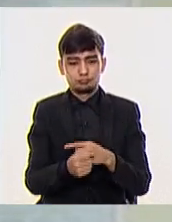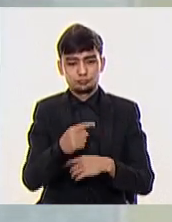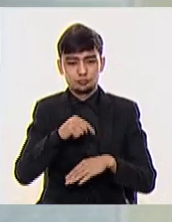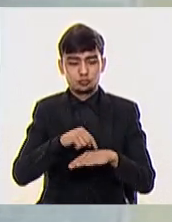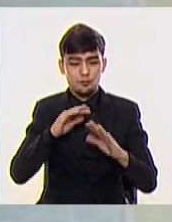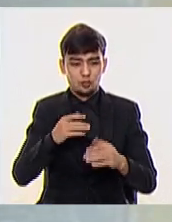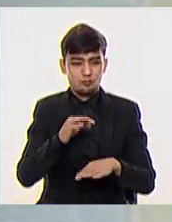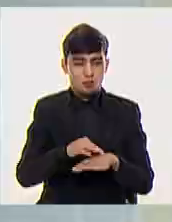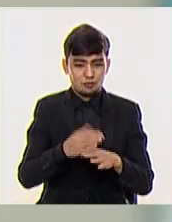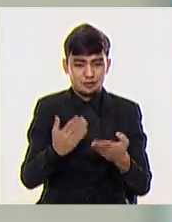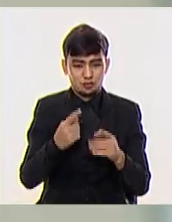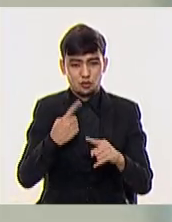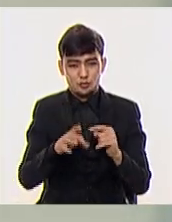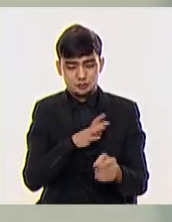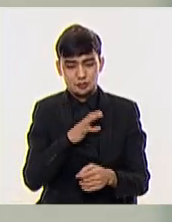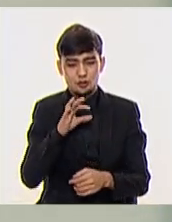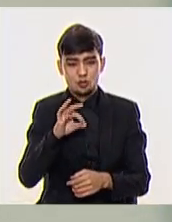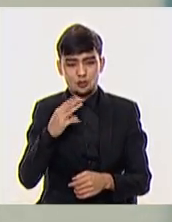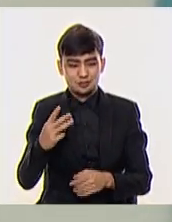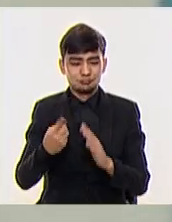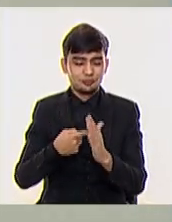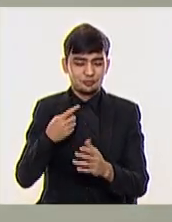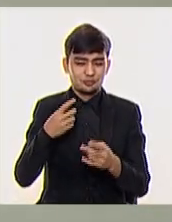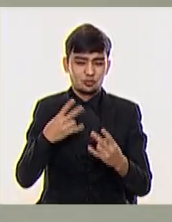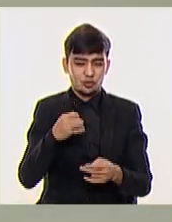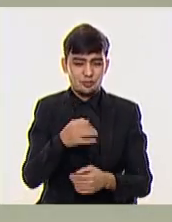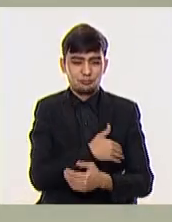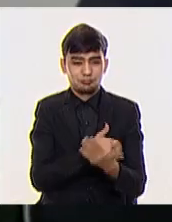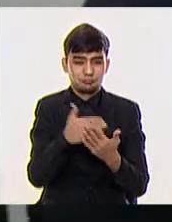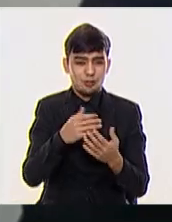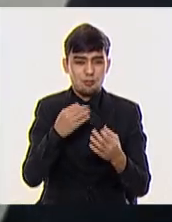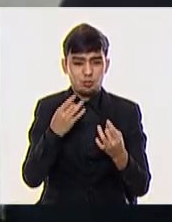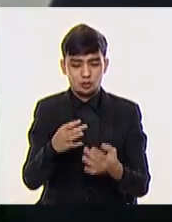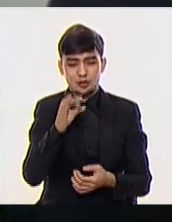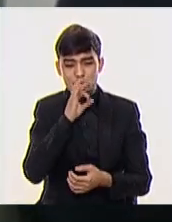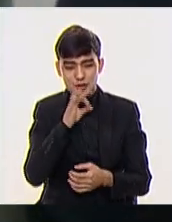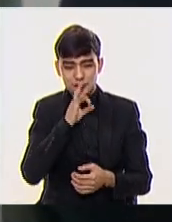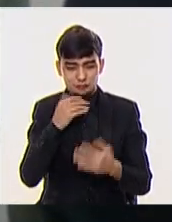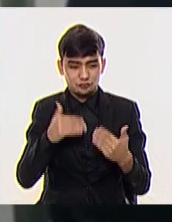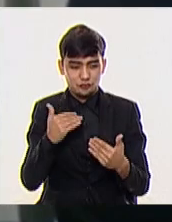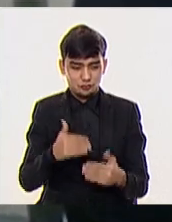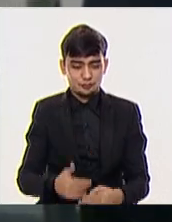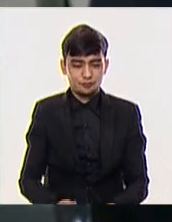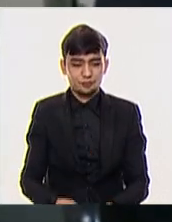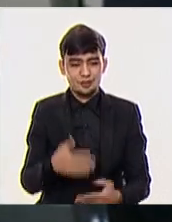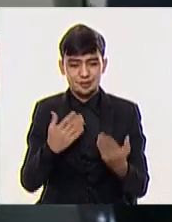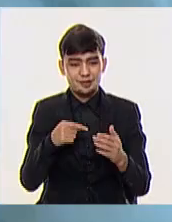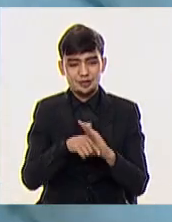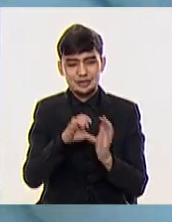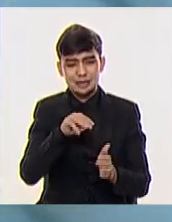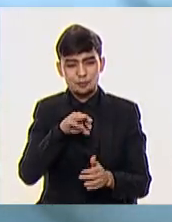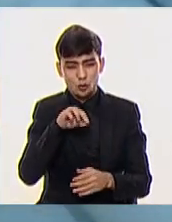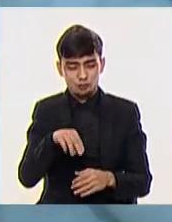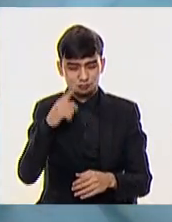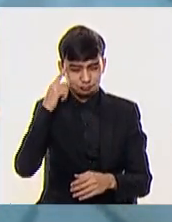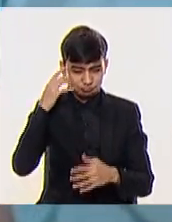болған жағдайда жедел жәрдем шақырудың қажеті жоқ. Тек температураға қарсы таблеткаларды ішсе болғаны. Негізгі симптомдары